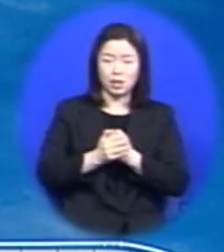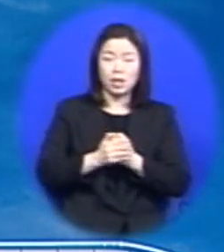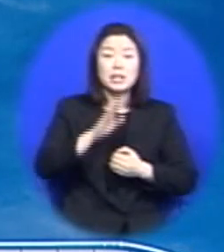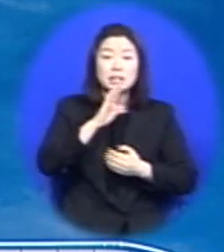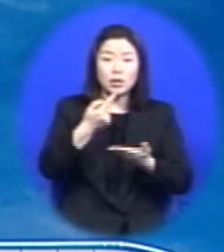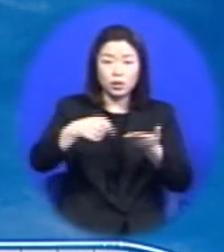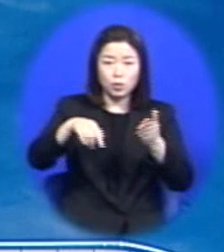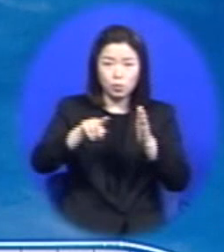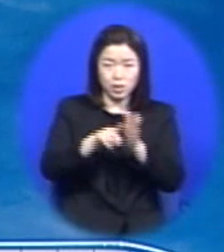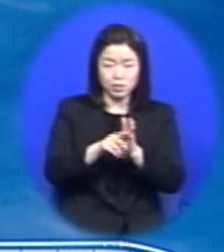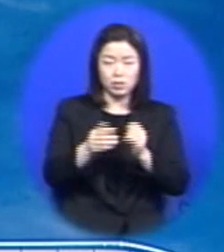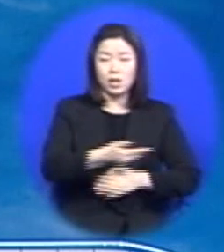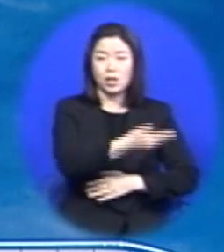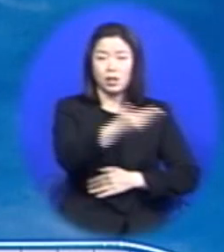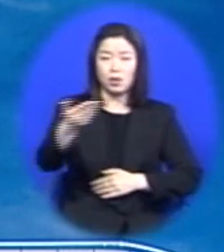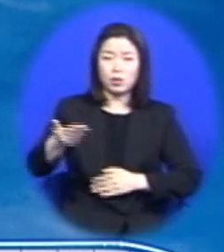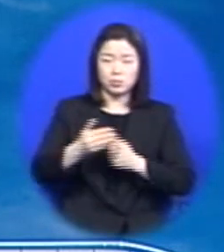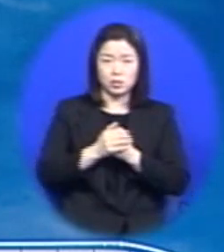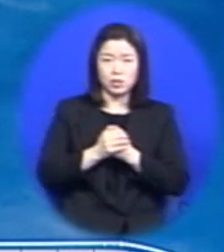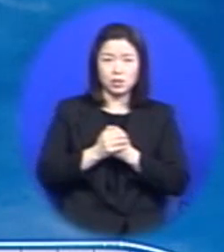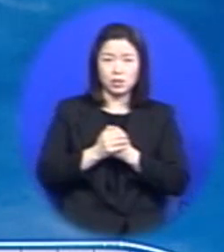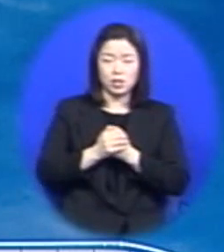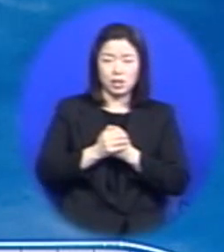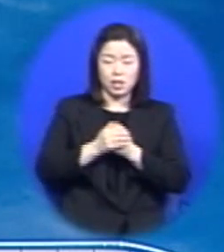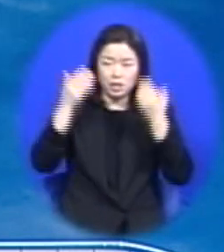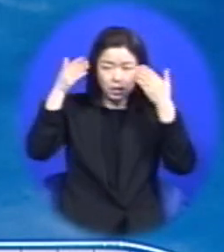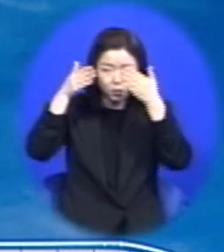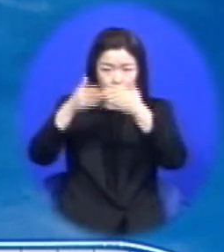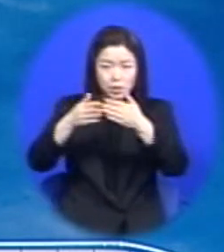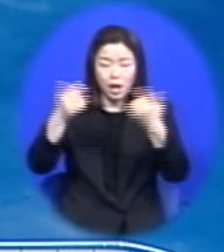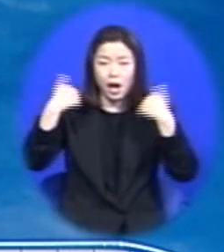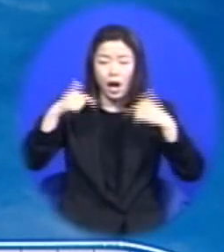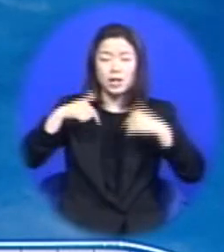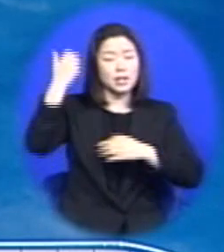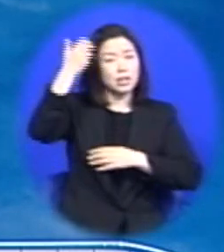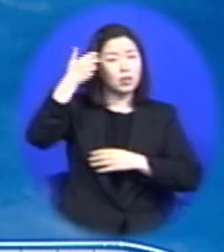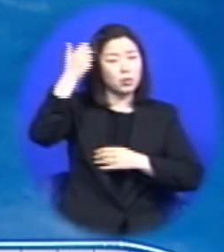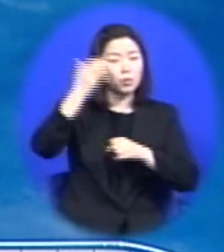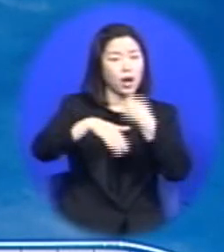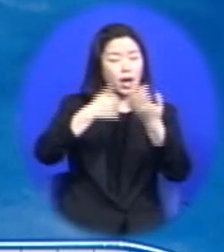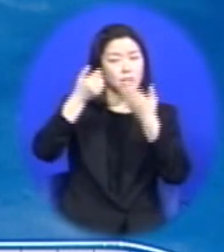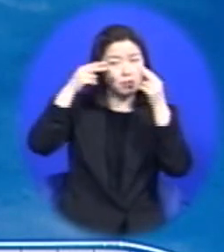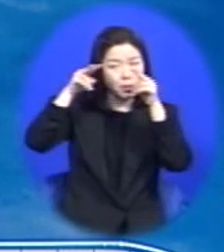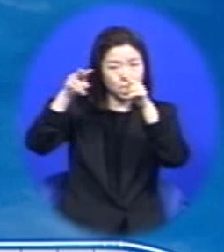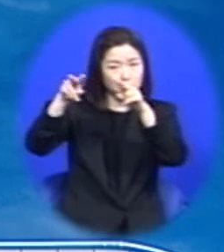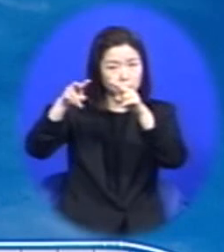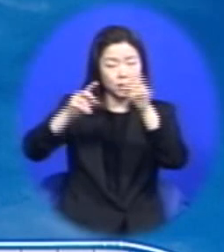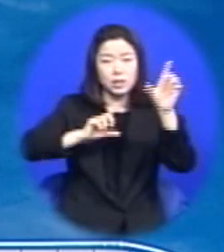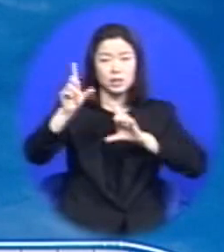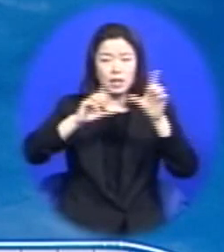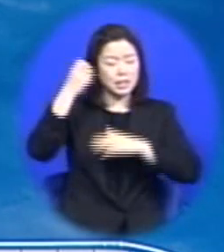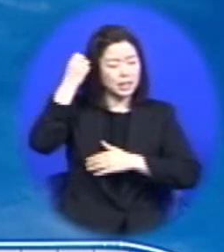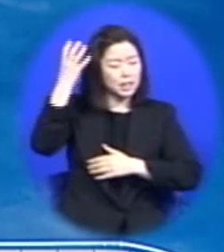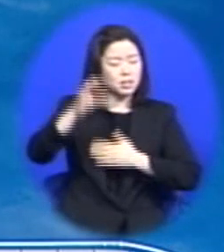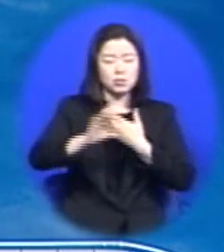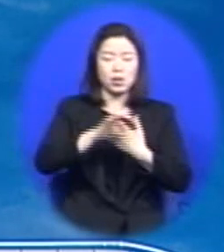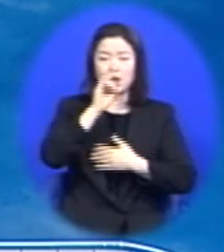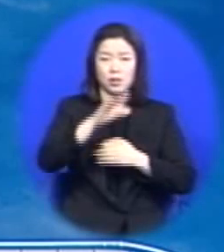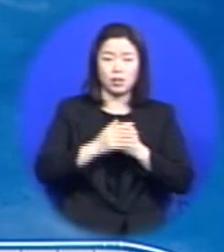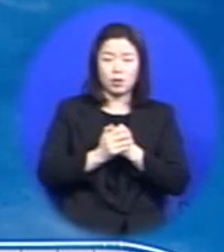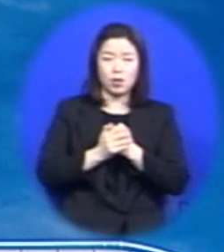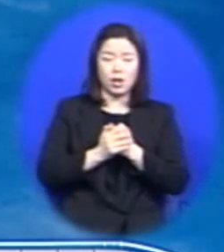그러려면 여러분들이 초점을 항상 영으로 하나님을 바라보는 자세를 잊으시면 안 됩니다. 예배 드릴